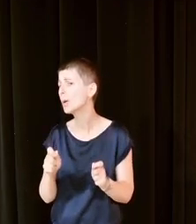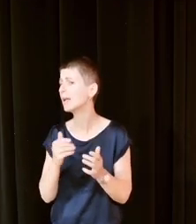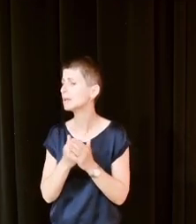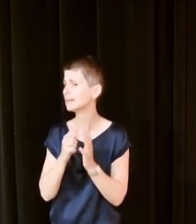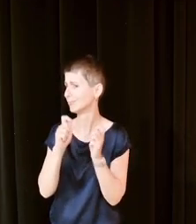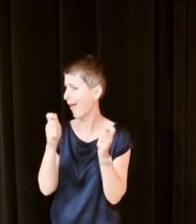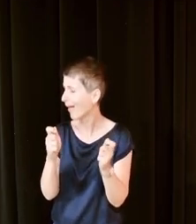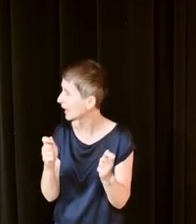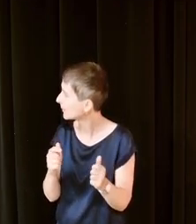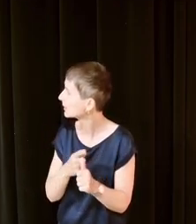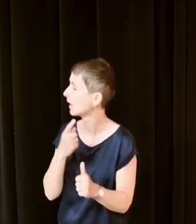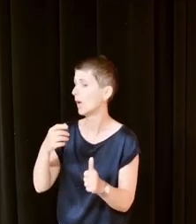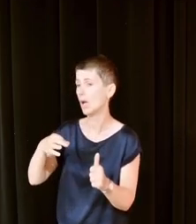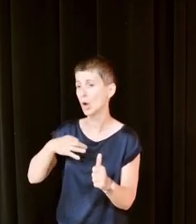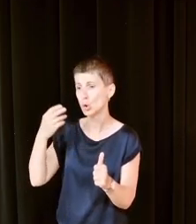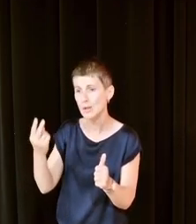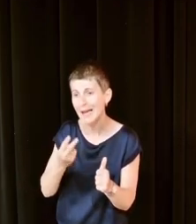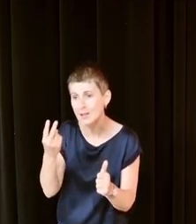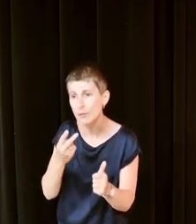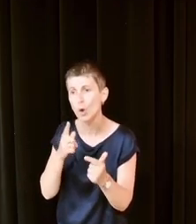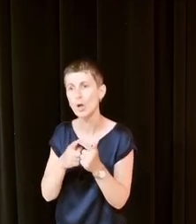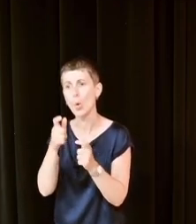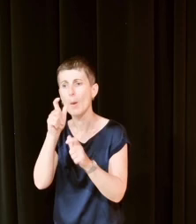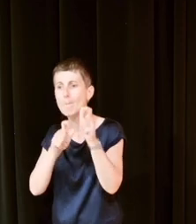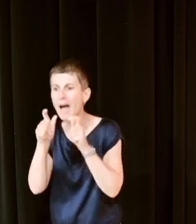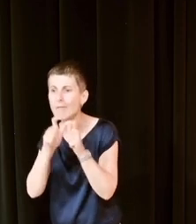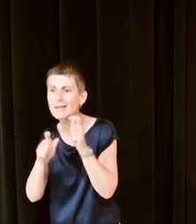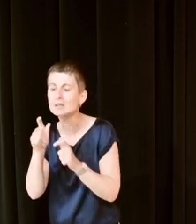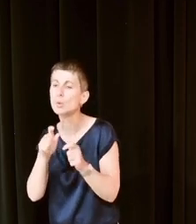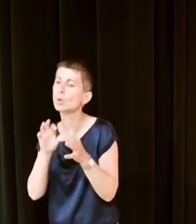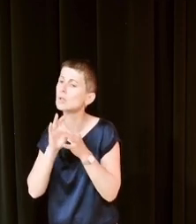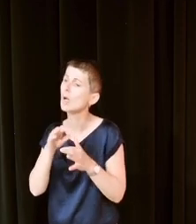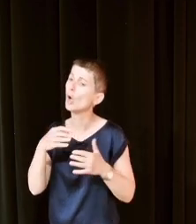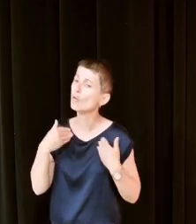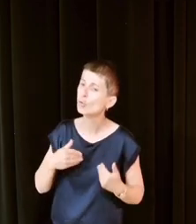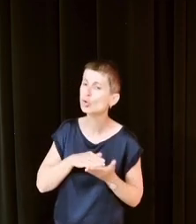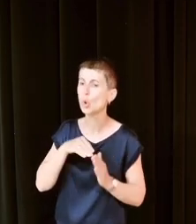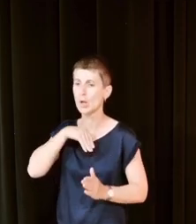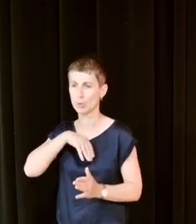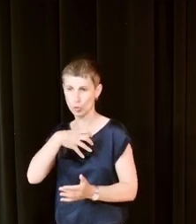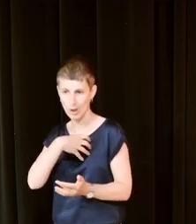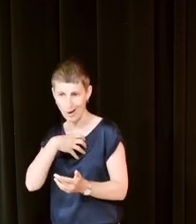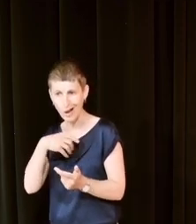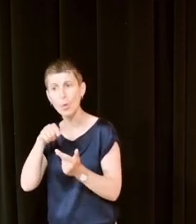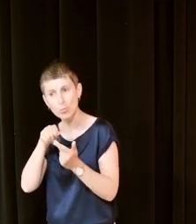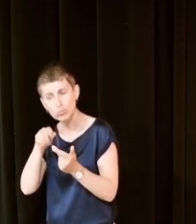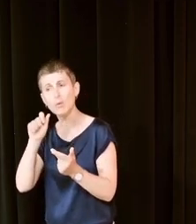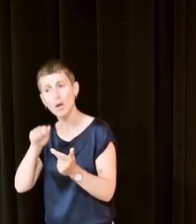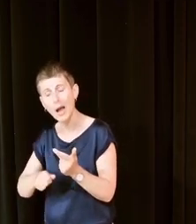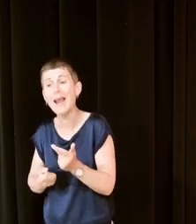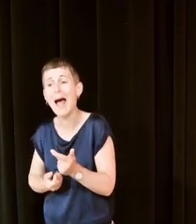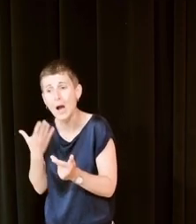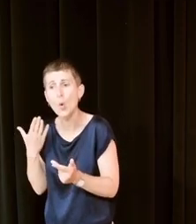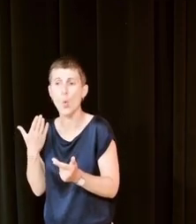Förderung der Gesundheit zur Prävention einer Reihe von psychischen, aber auch physischen Erkrankungen, zur Behandlung oder Bewältigung akuter